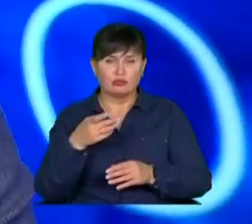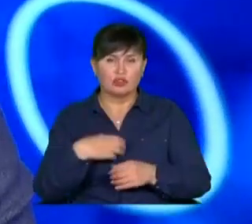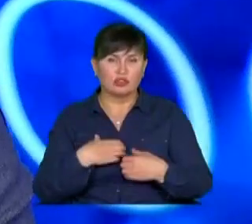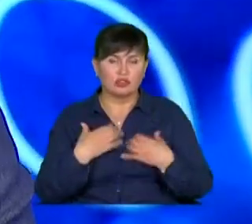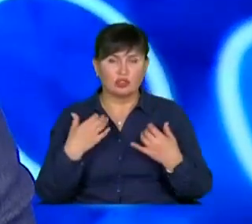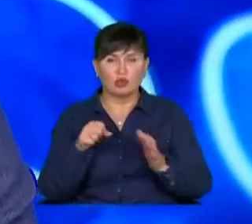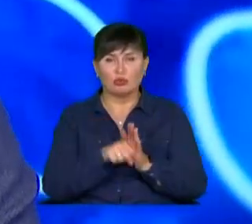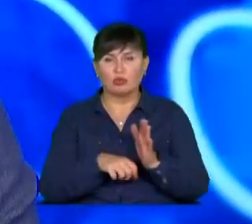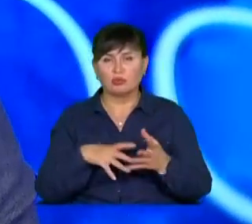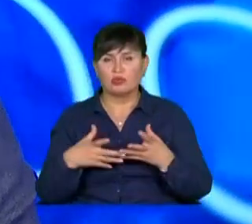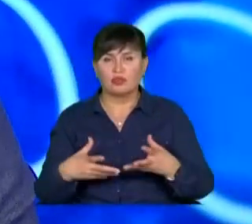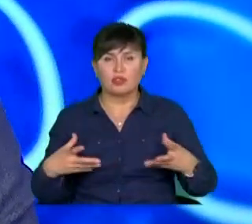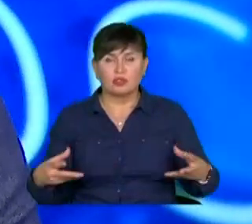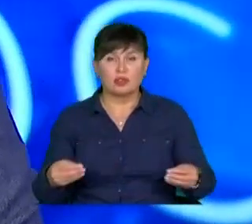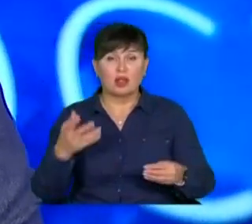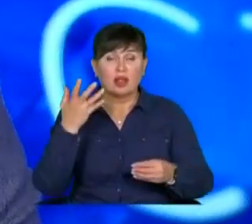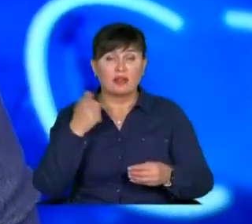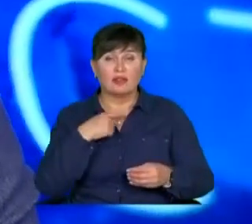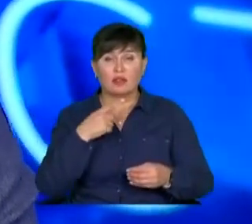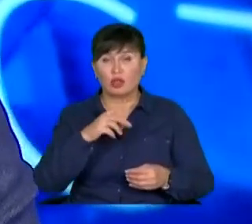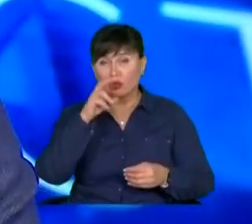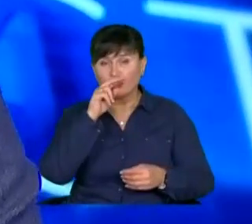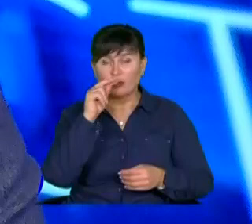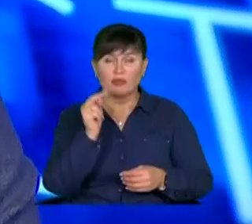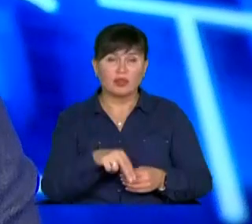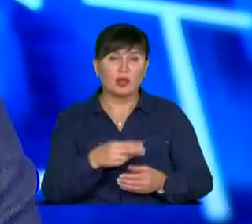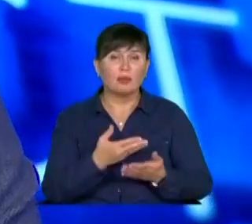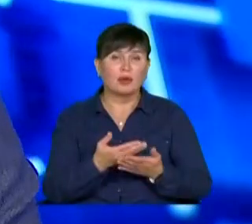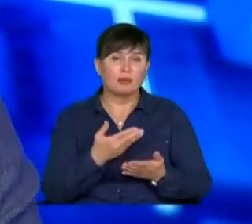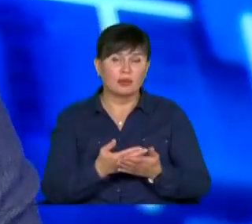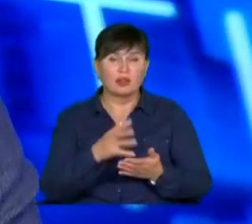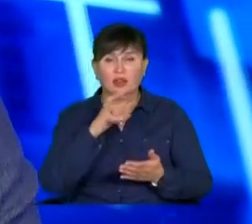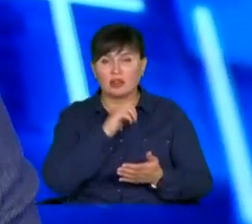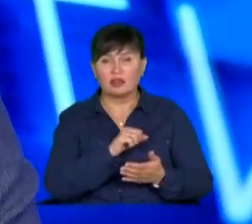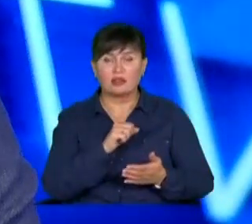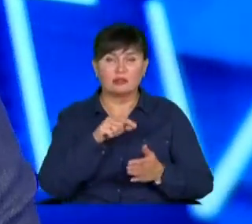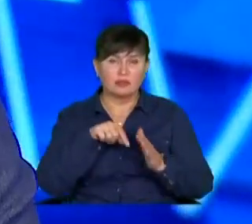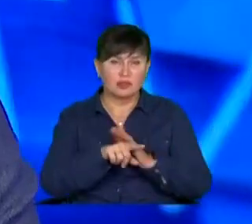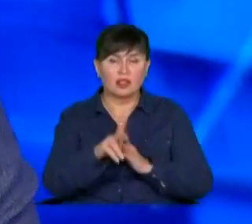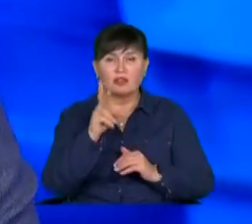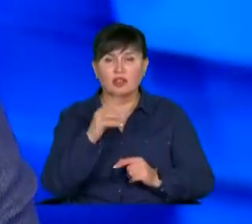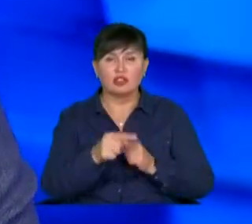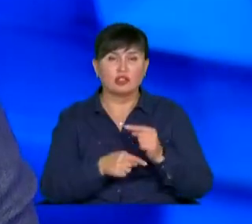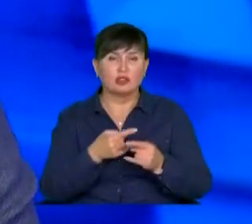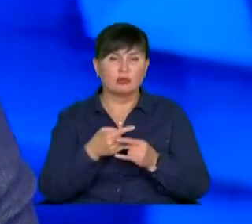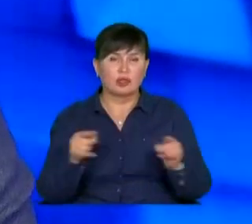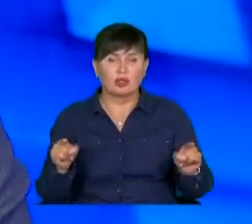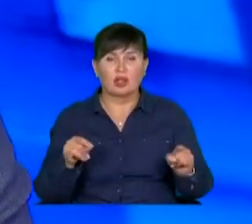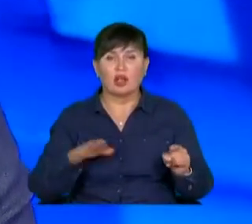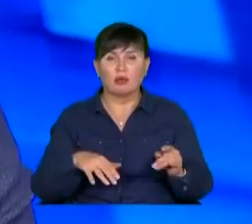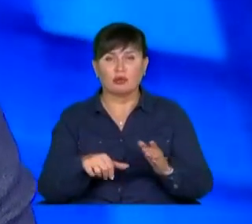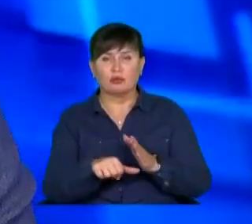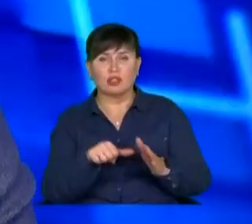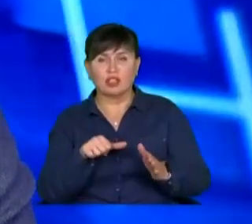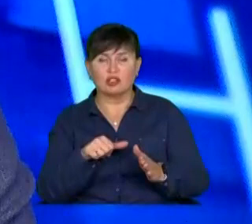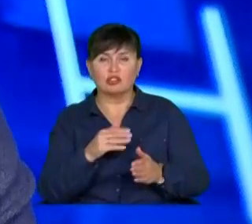весной этого года. Тогда, как уверяет гособвинение, предполагаемый грабитель пробрался в квартиру через балкон, а затем зарезал